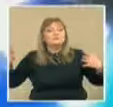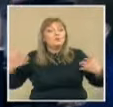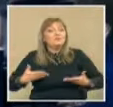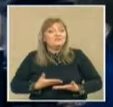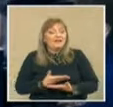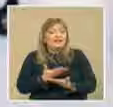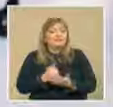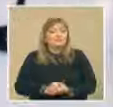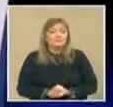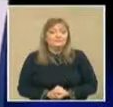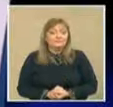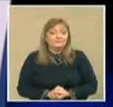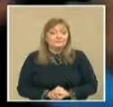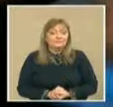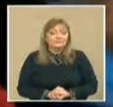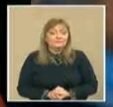интересно.